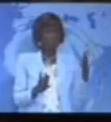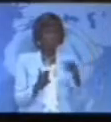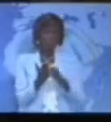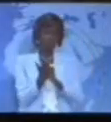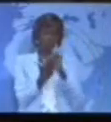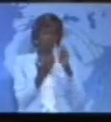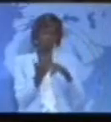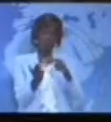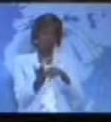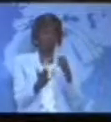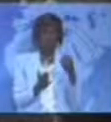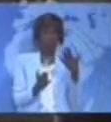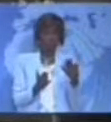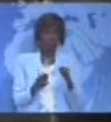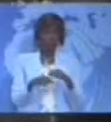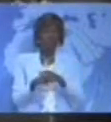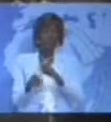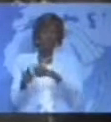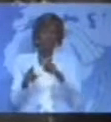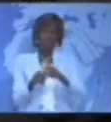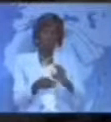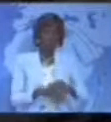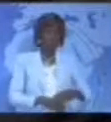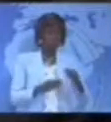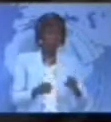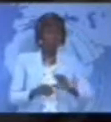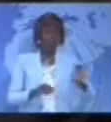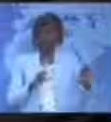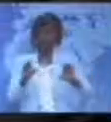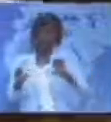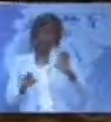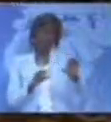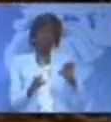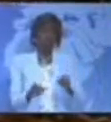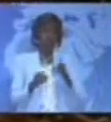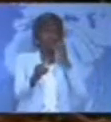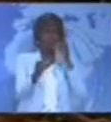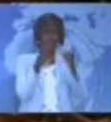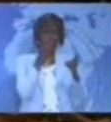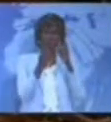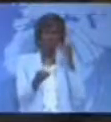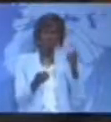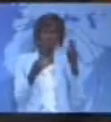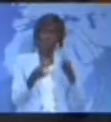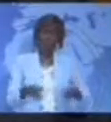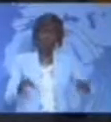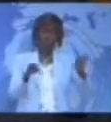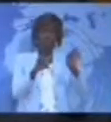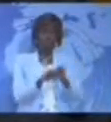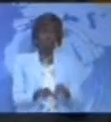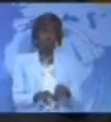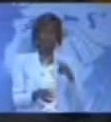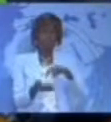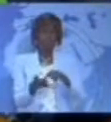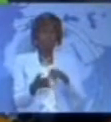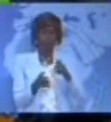relative à la décentralisation. Un discours circonstanciel à forte tonalité qui a permis à la présidente de la Haute Chambre du Parlement